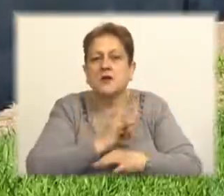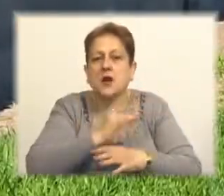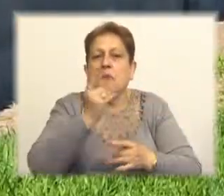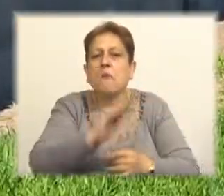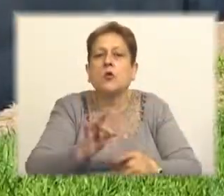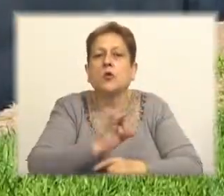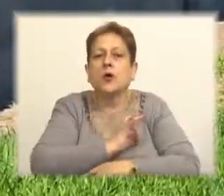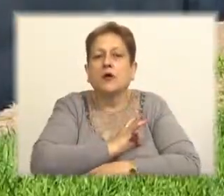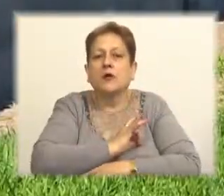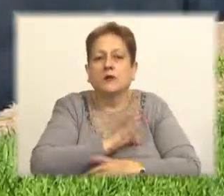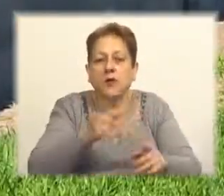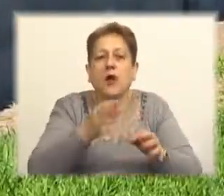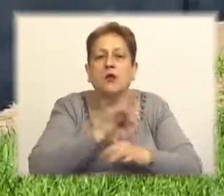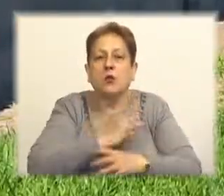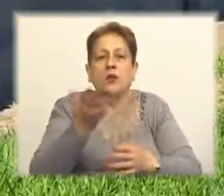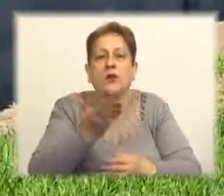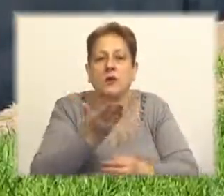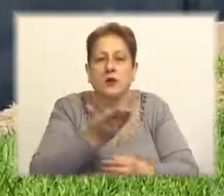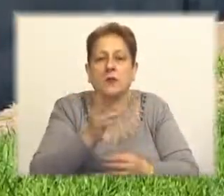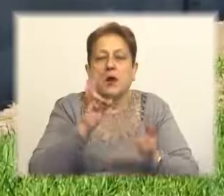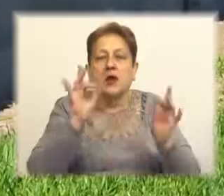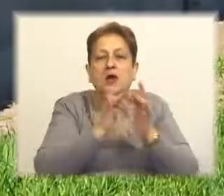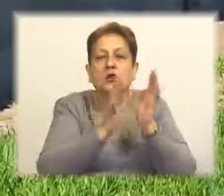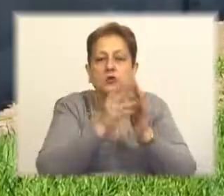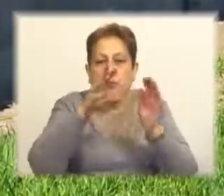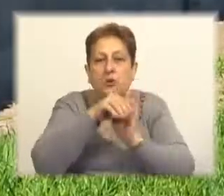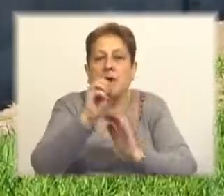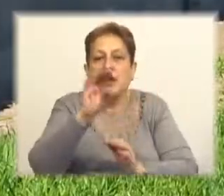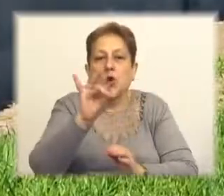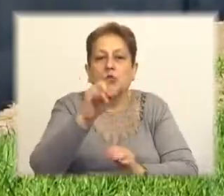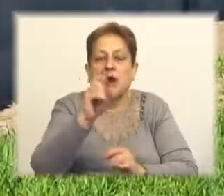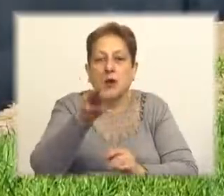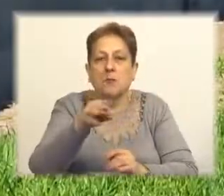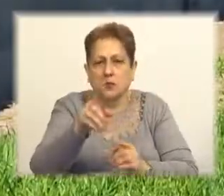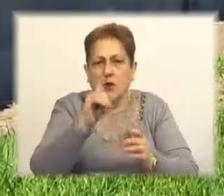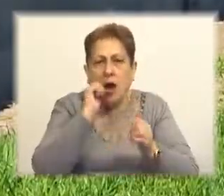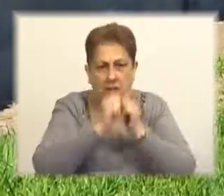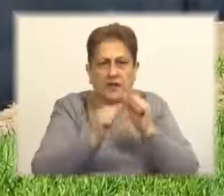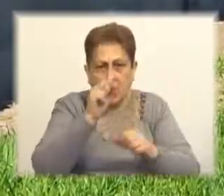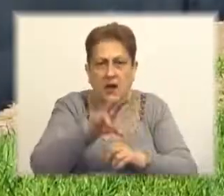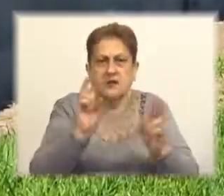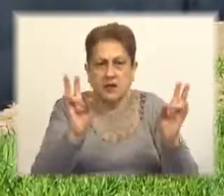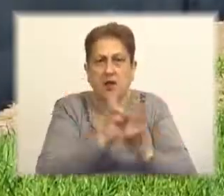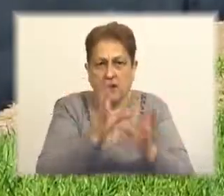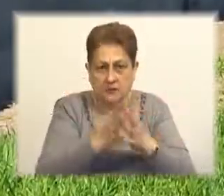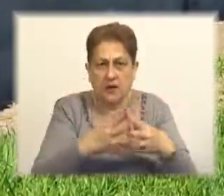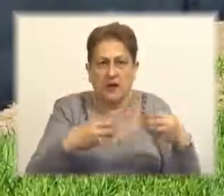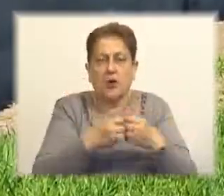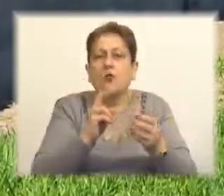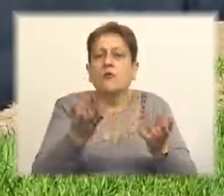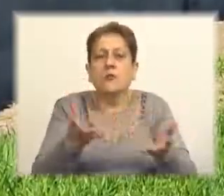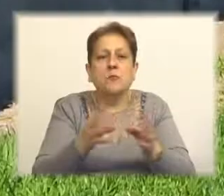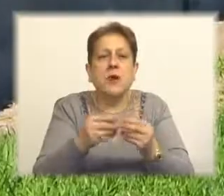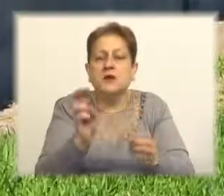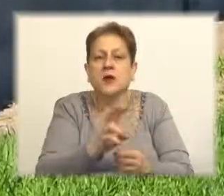մանուկների տոնն է, այն տոնը, երբ որ Հիսուս Քրիստոսը մտնում է Երուսաղեմ։ Դուք ամեն տարի գալիս եք եկեղեցի ընտանիքով, և ում հետ ես